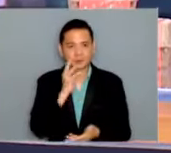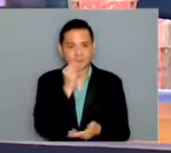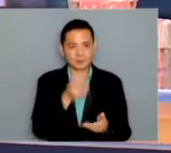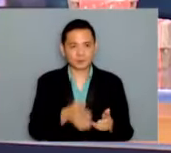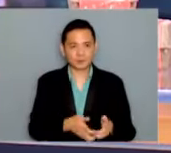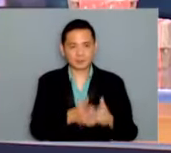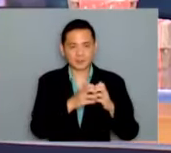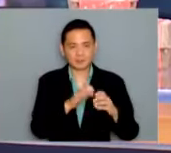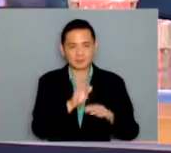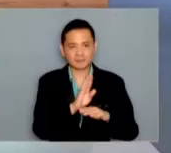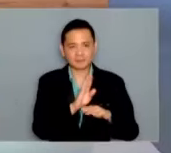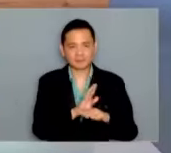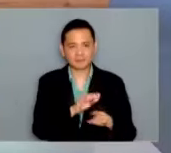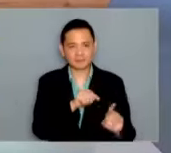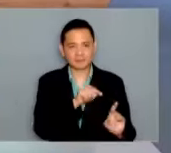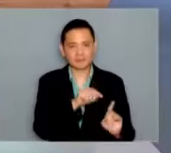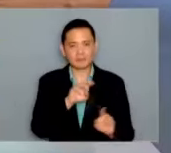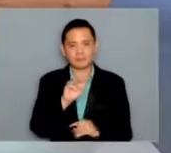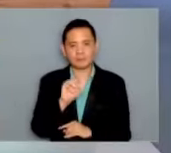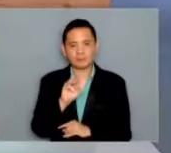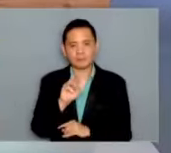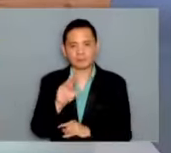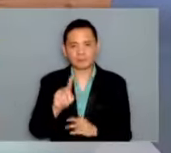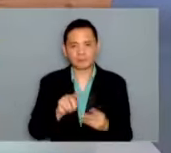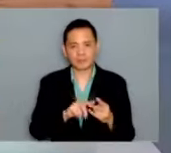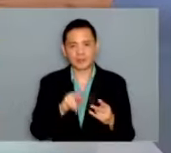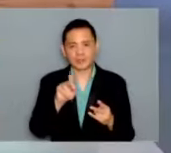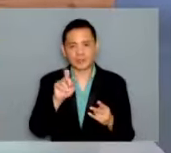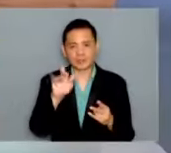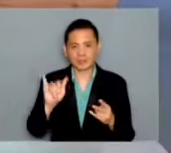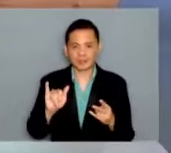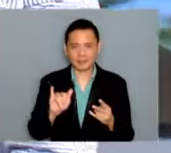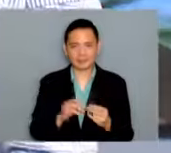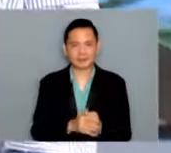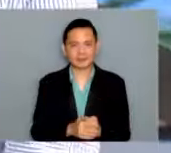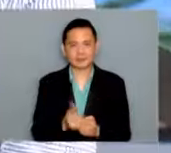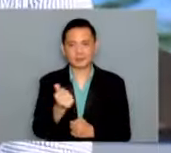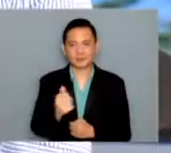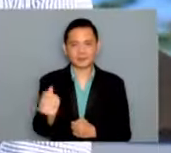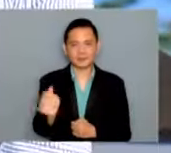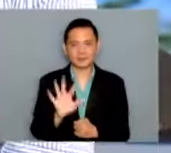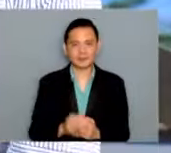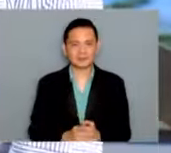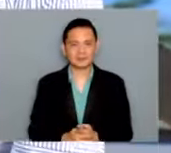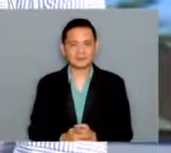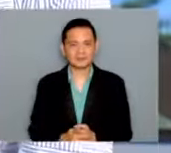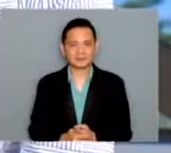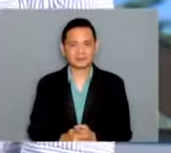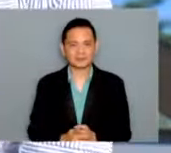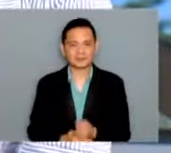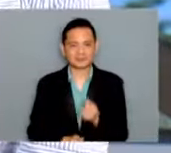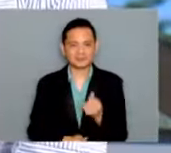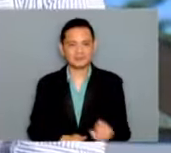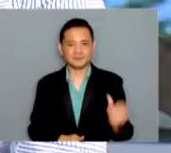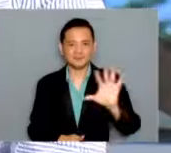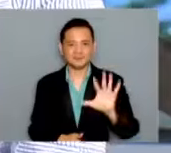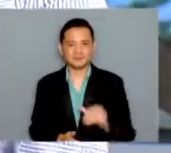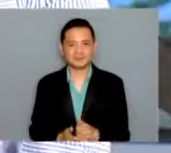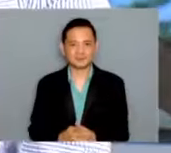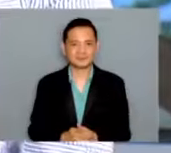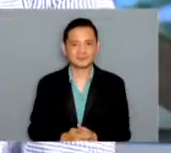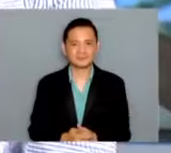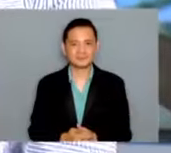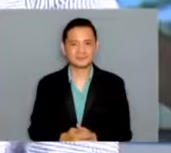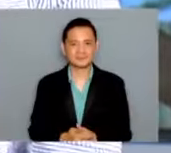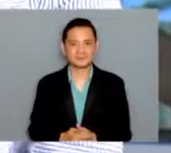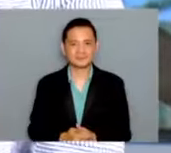Chocolate, Mark Mendoza Ocampo at Kelly Go. Mark and Kelly, good morning! Okay, good Kelly. Morning, Mark and Kelly! Good morning!